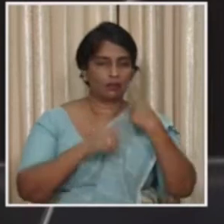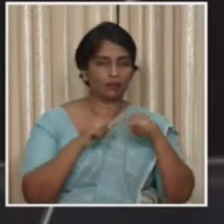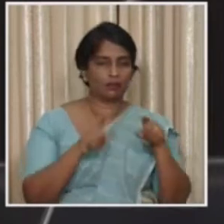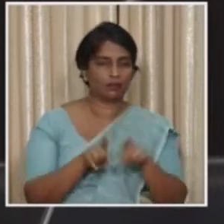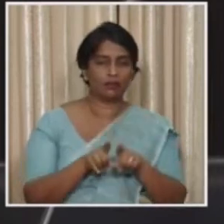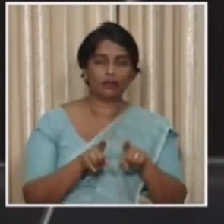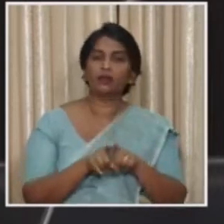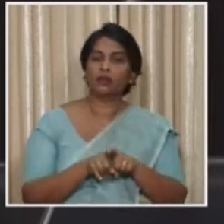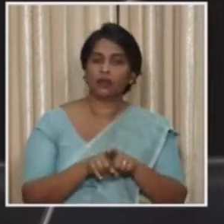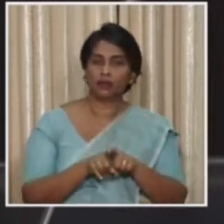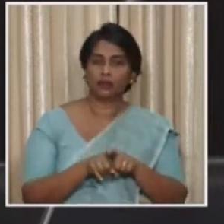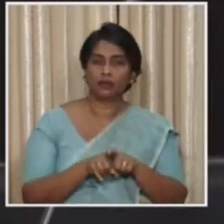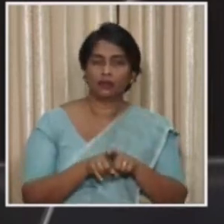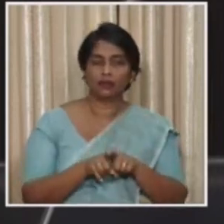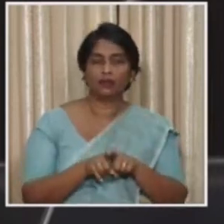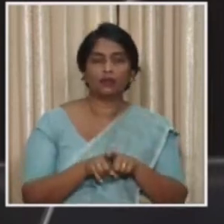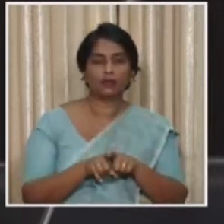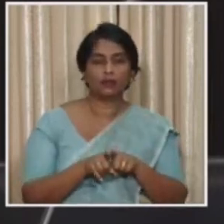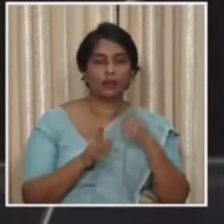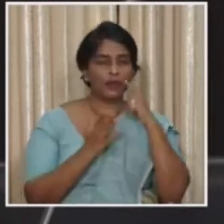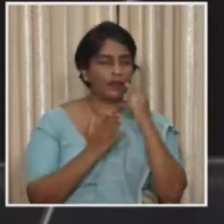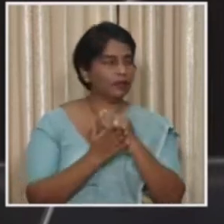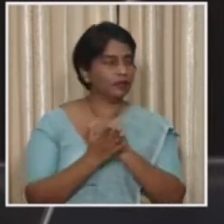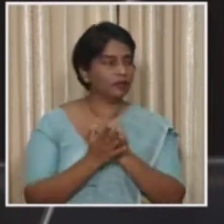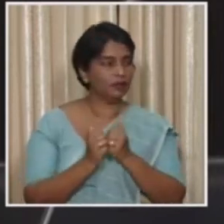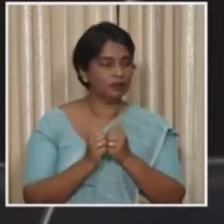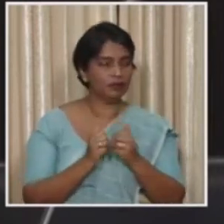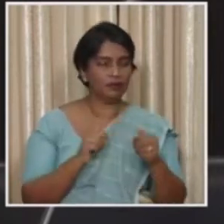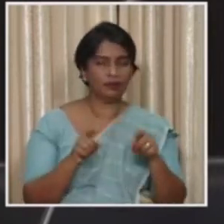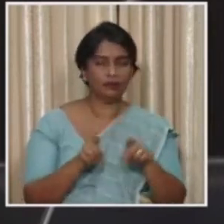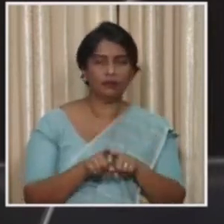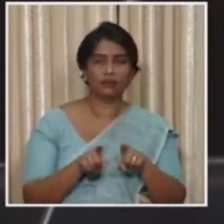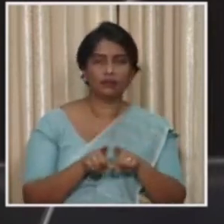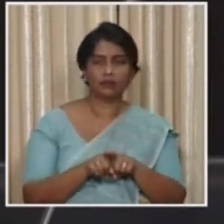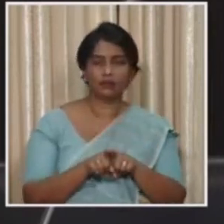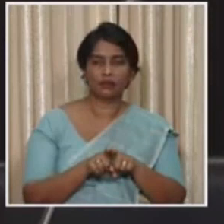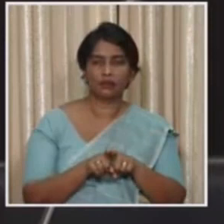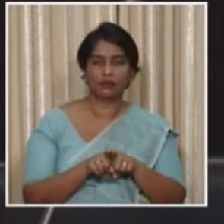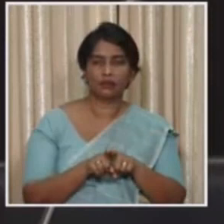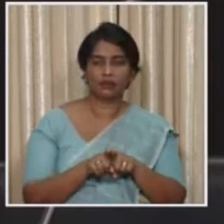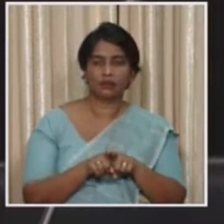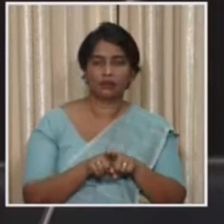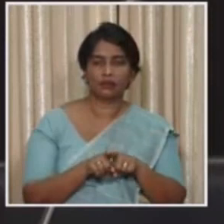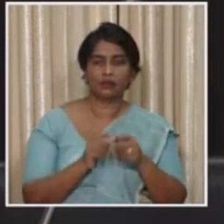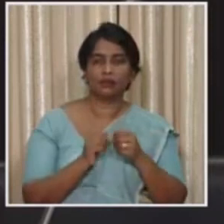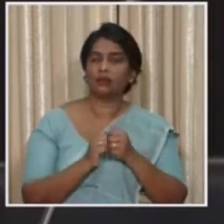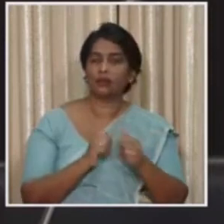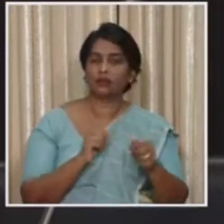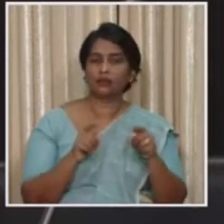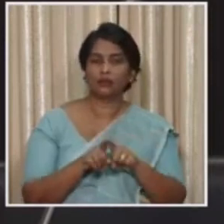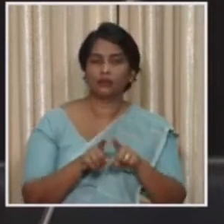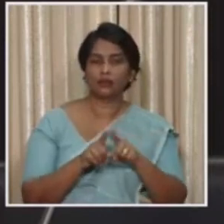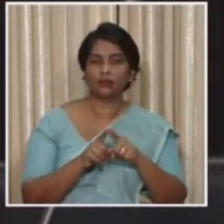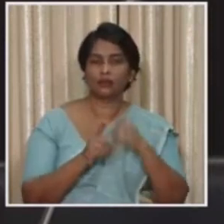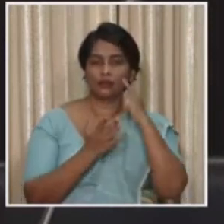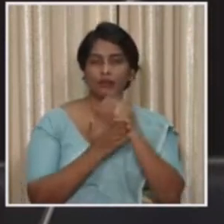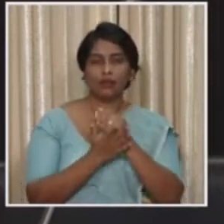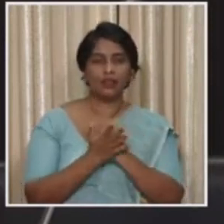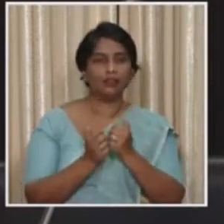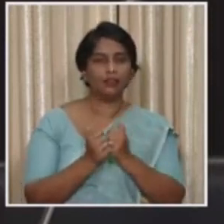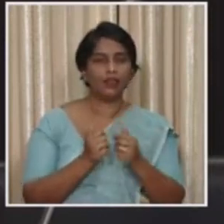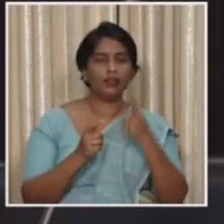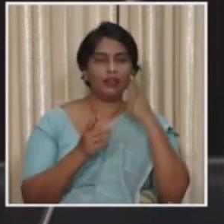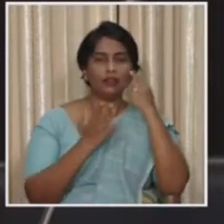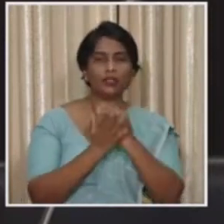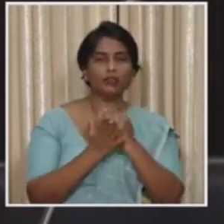எங்களுடைய புதிய புத்தள மாவட்டத்தின் பாராளுமன்ற உறுப்பினராக இருக்கின்ற பாராளுமன்ற